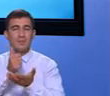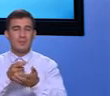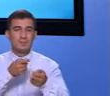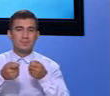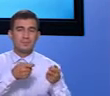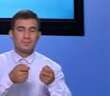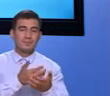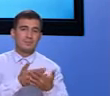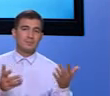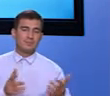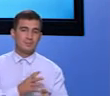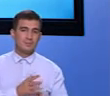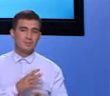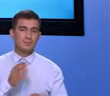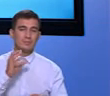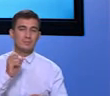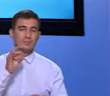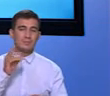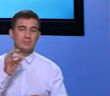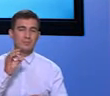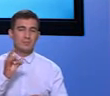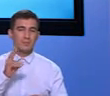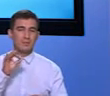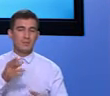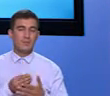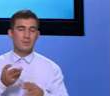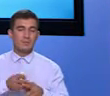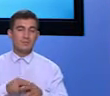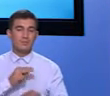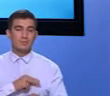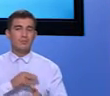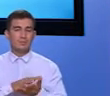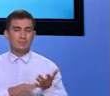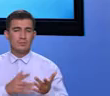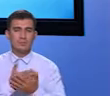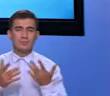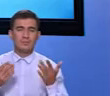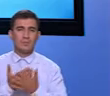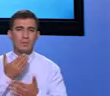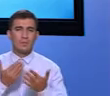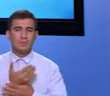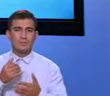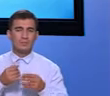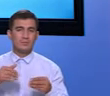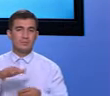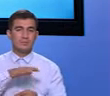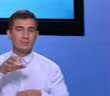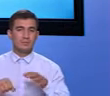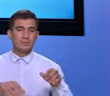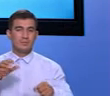edi. Keyinchalik ular sarkorlik, ya'ni ishboshi sifatida yangi yerlarni o'zlashtirgandan